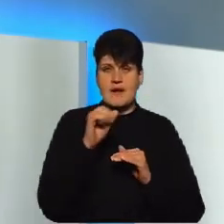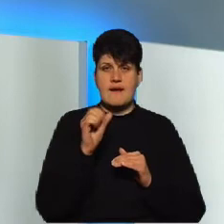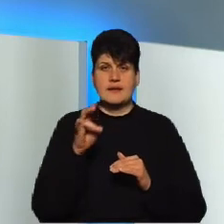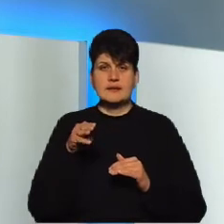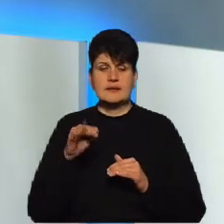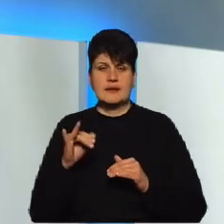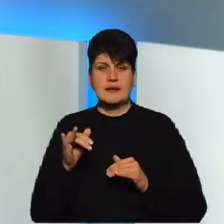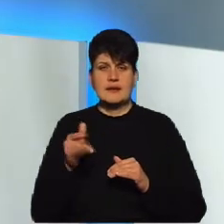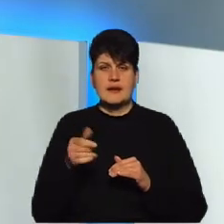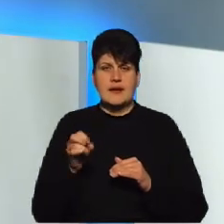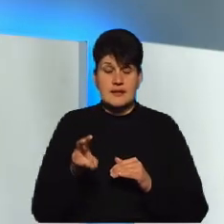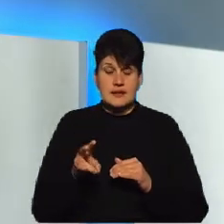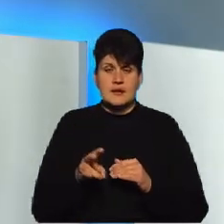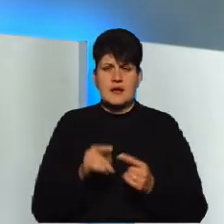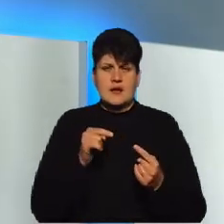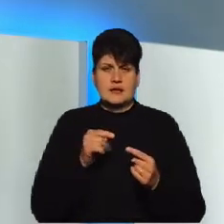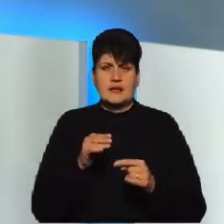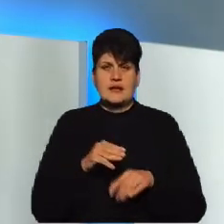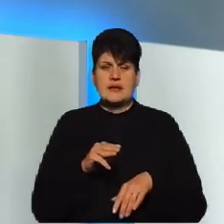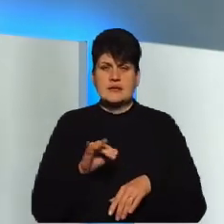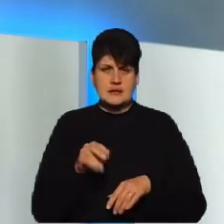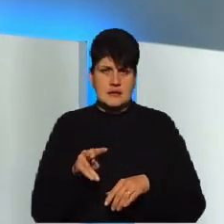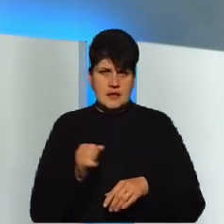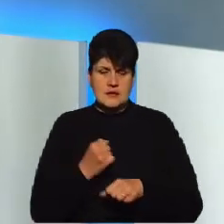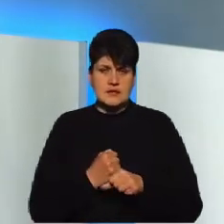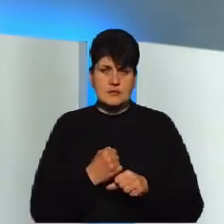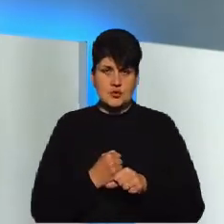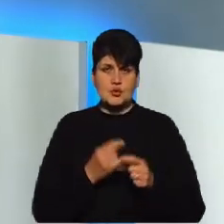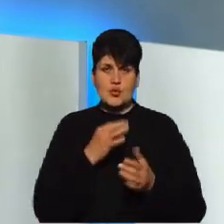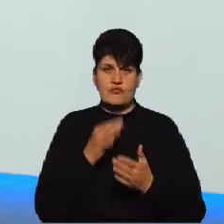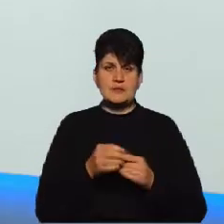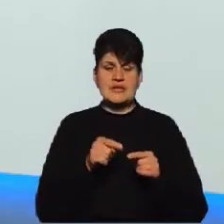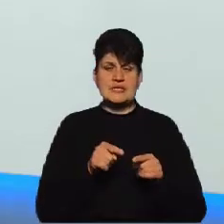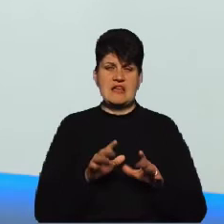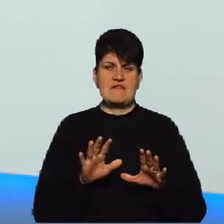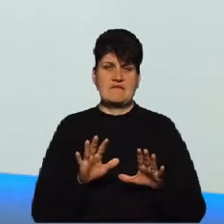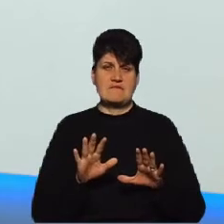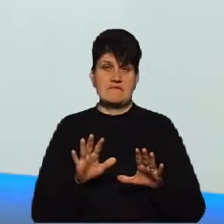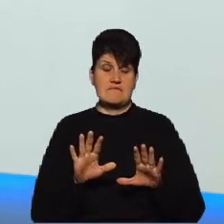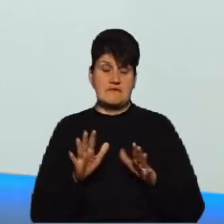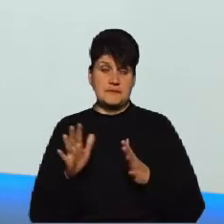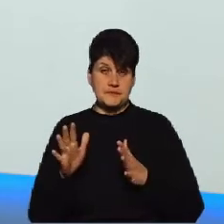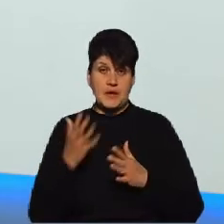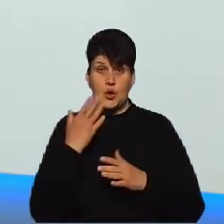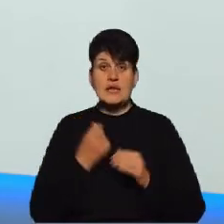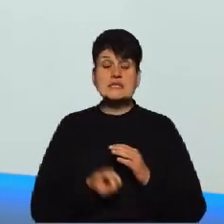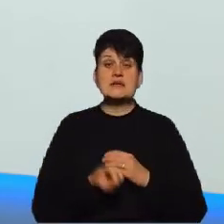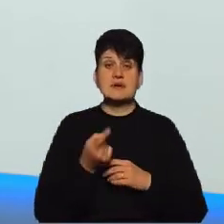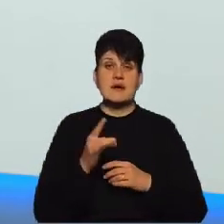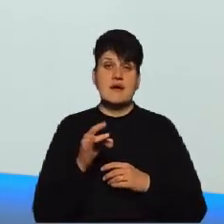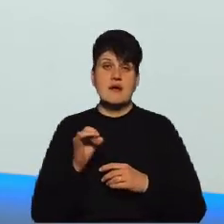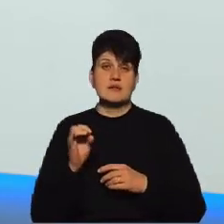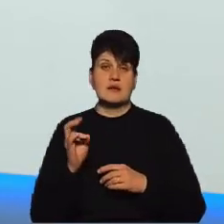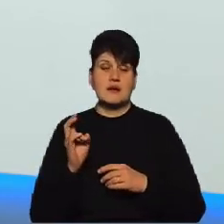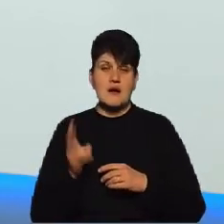антитіла напрацьовуються у відповідь на цей фрагментик. Коли з'явилися так звані ринкові